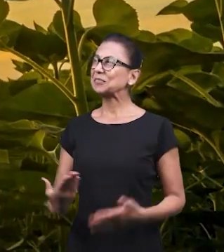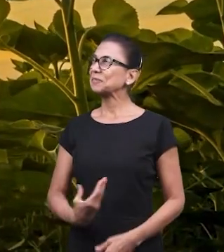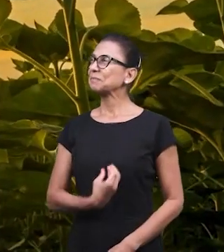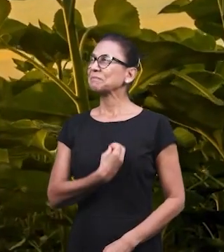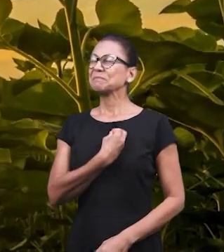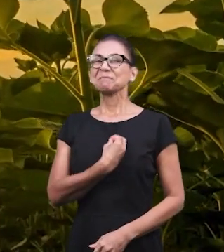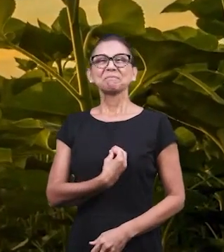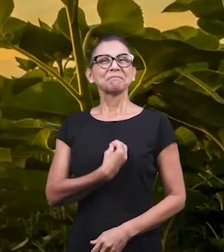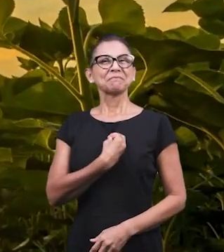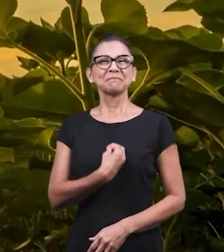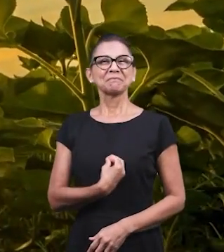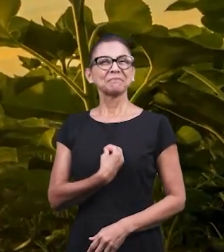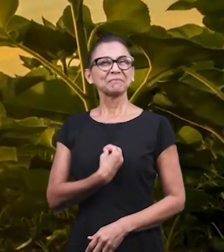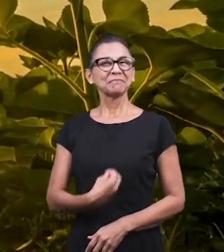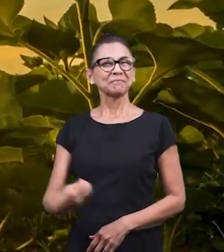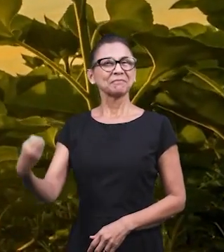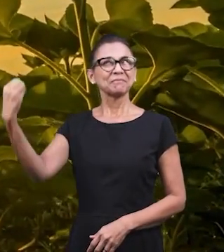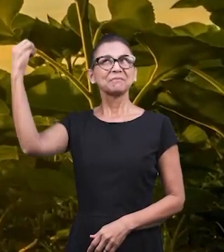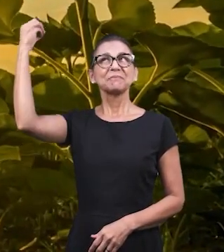и